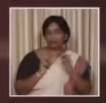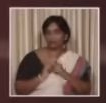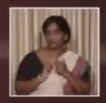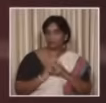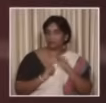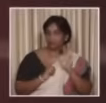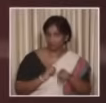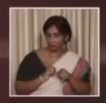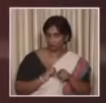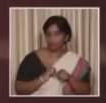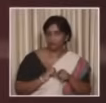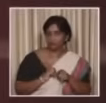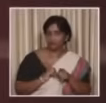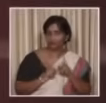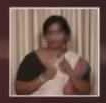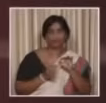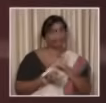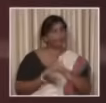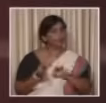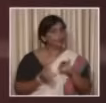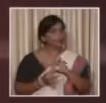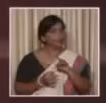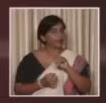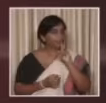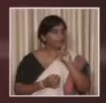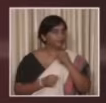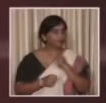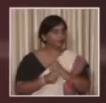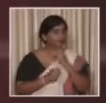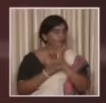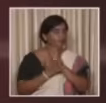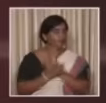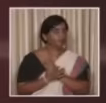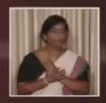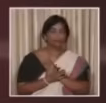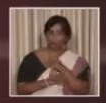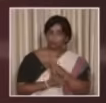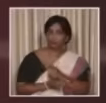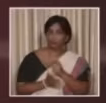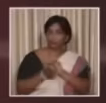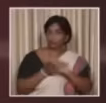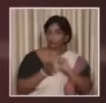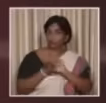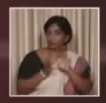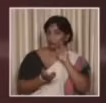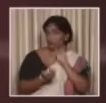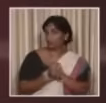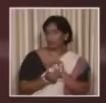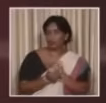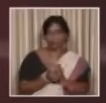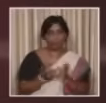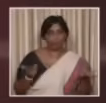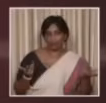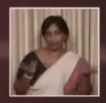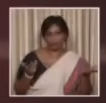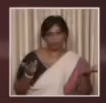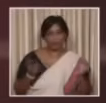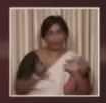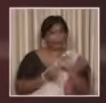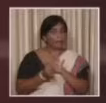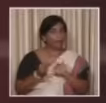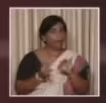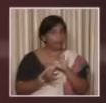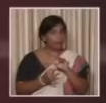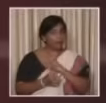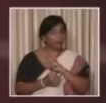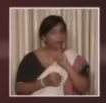බලපාවි. මොකද ප්‍රජාතන්ත්‍රවාදය කියලා කියන්නේ මේ ආණ්ඩුක්‍රම ව්‍යවස්ථාවේ ලියලා තිබුණට රැකෙන දෙයක් නෙවෙයි.